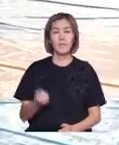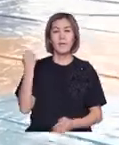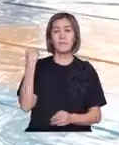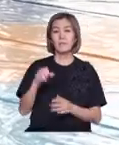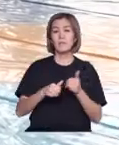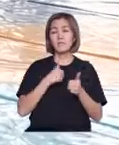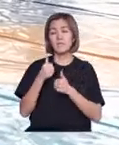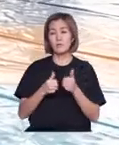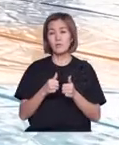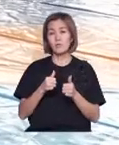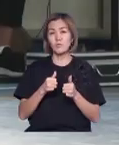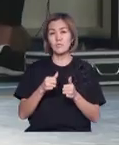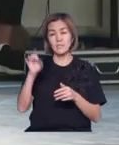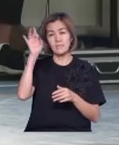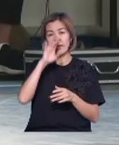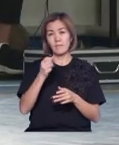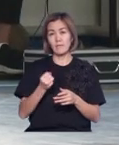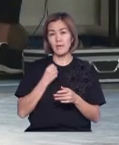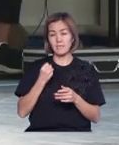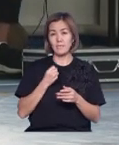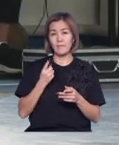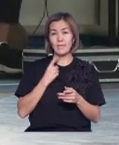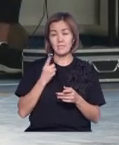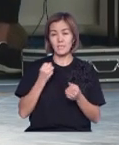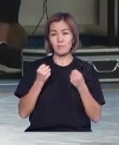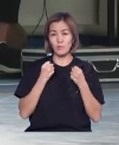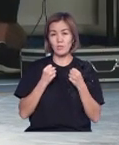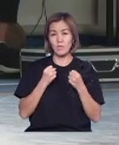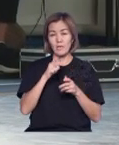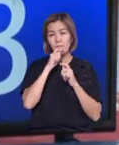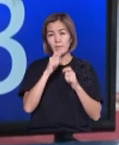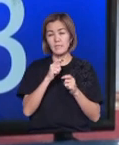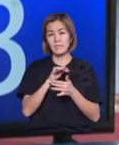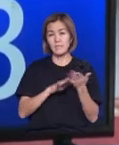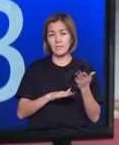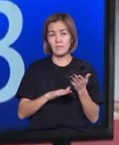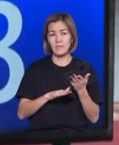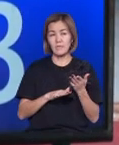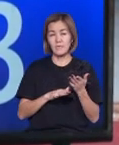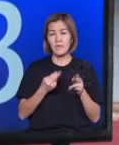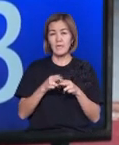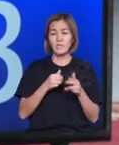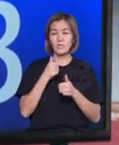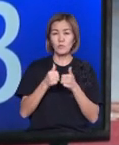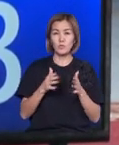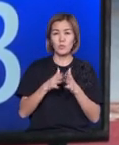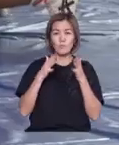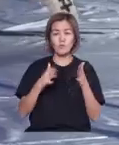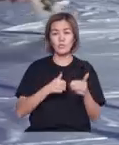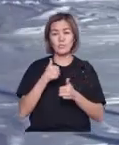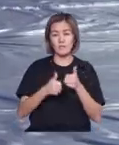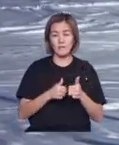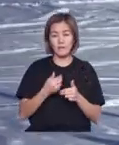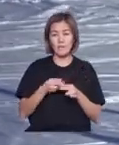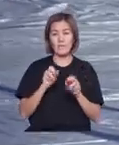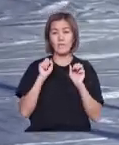Победители турнира не только получат звание мастера спорта и заслуженные призы, но и продолжат дело Ежола Алиманова. Этот турнир больше, чем соревнования.